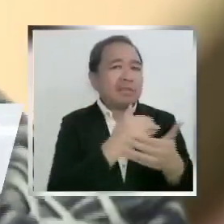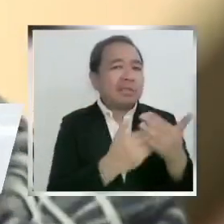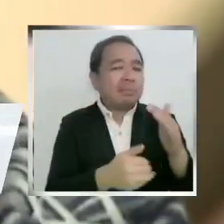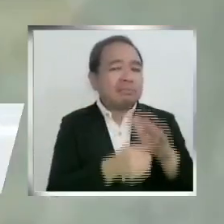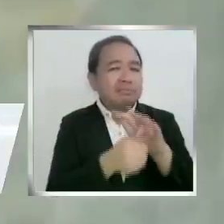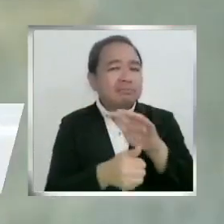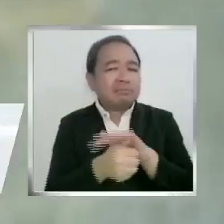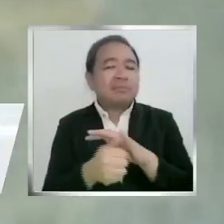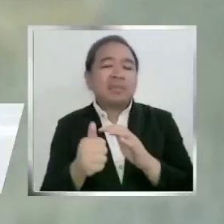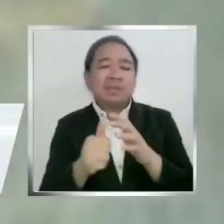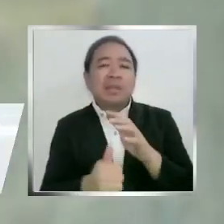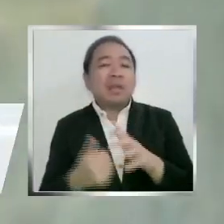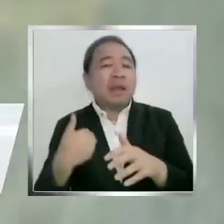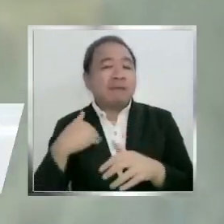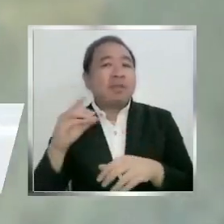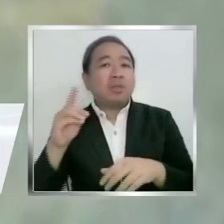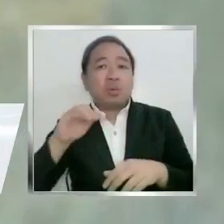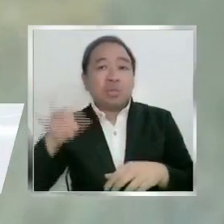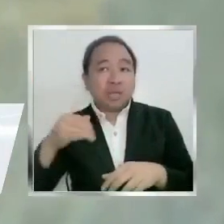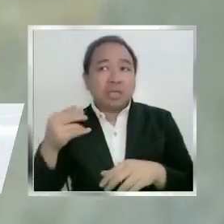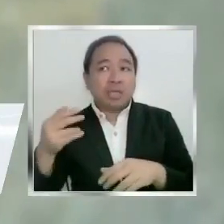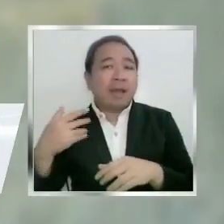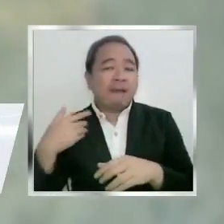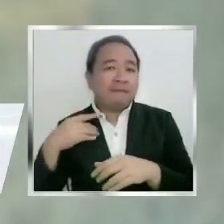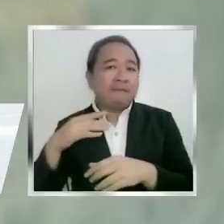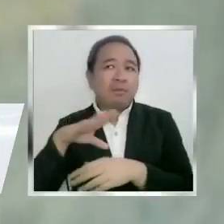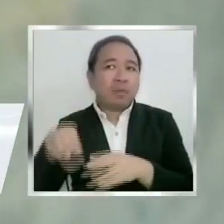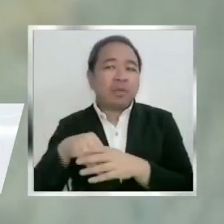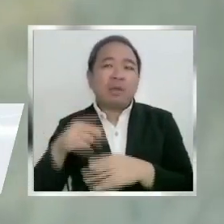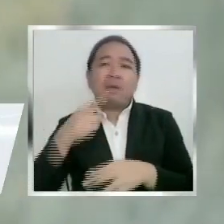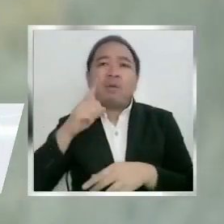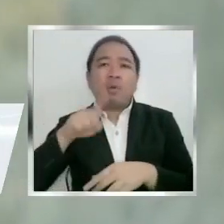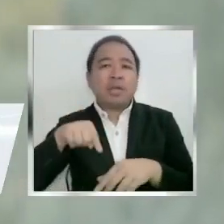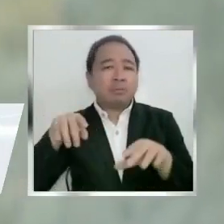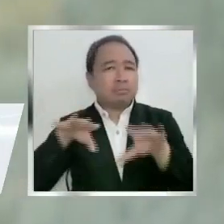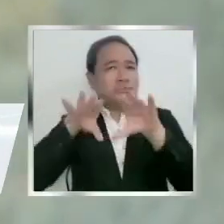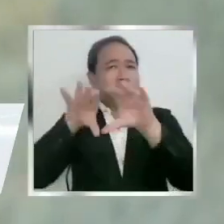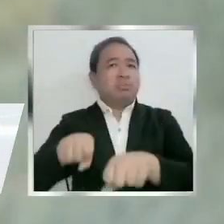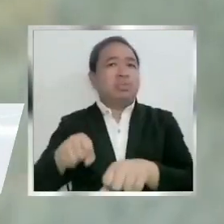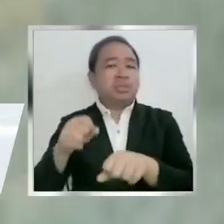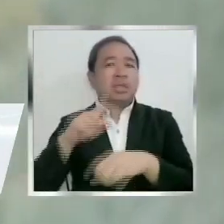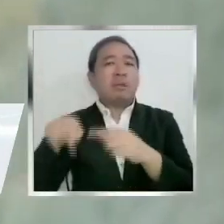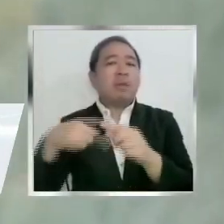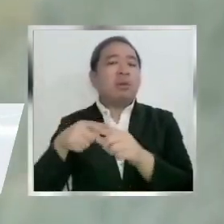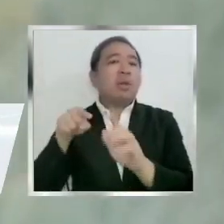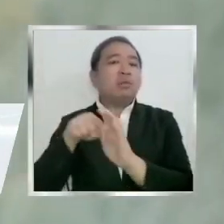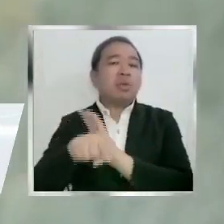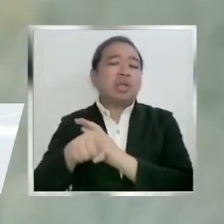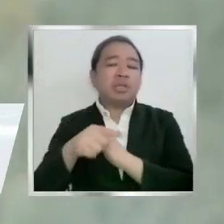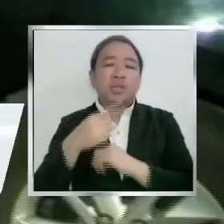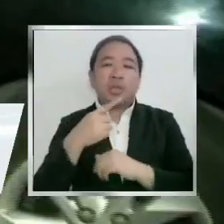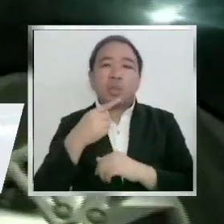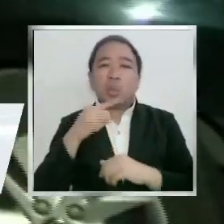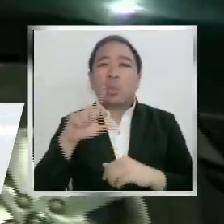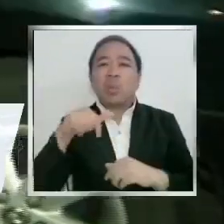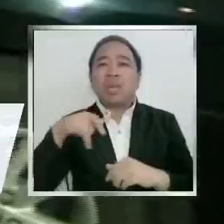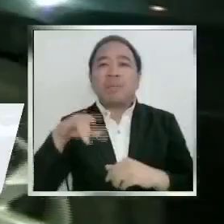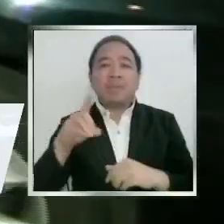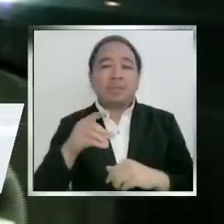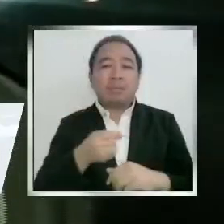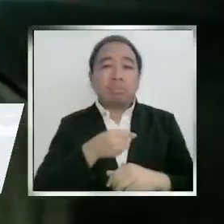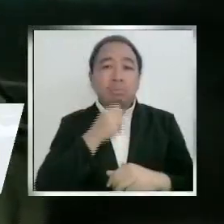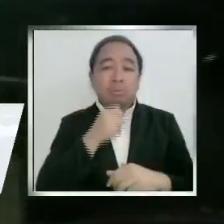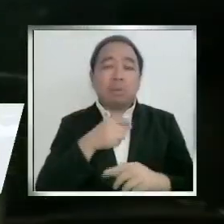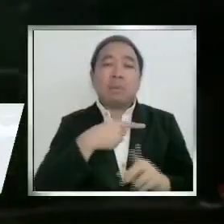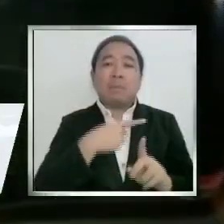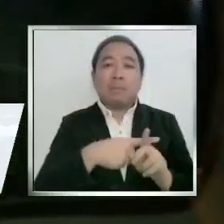DOJ, nasa korte umano si Bantag. May warrant of arrest si Bantag kaugnay sa pagpatay sa broadcaster na si Percy Lapid at umano'y middleman na si